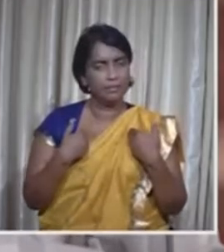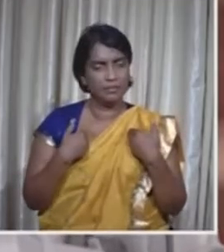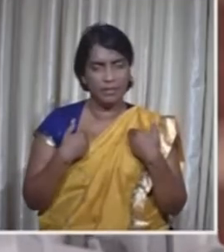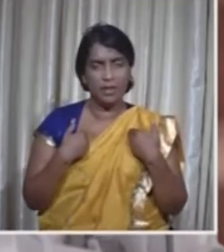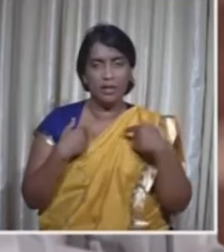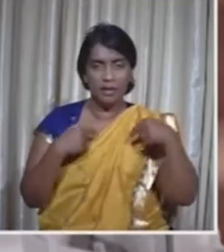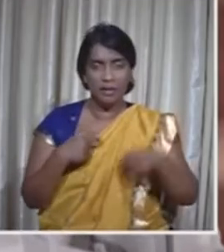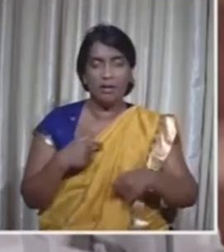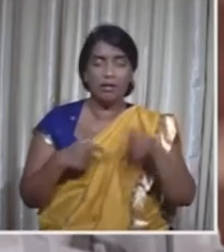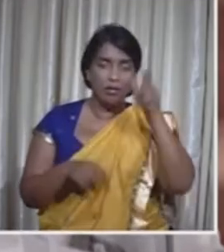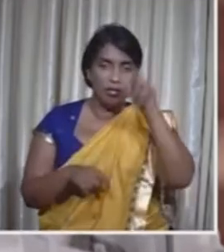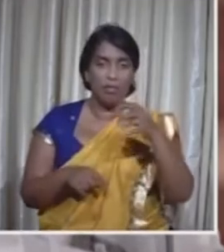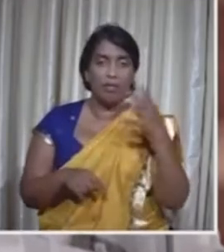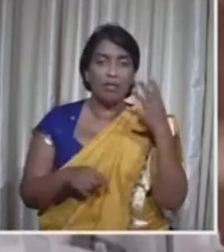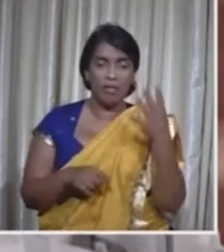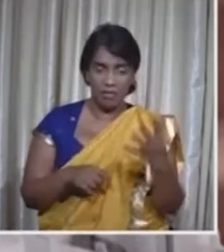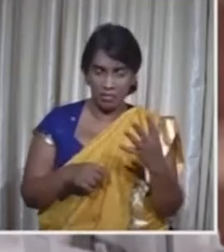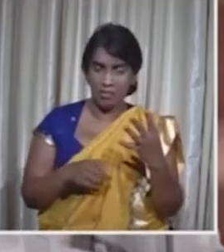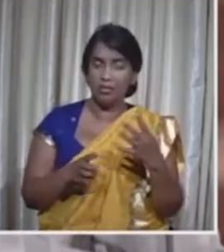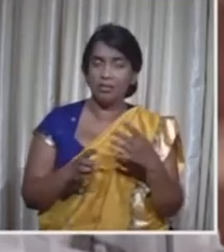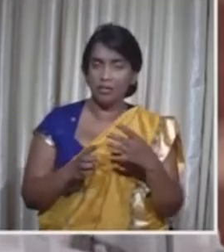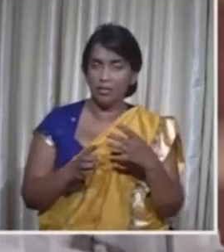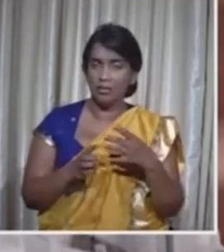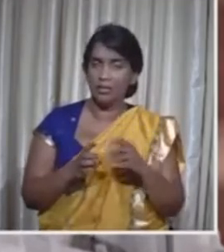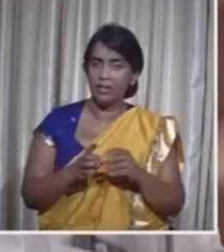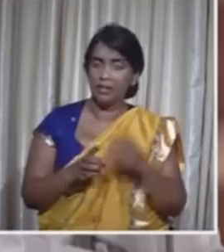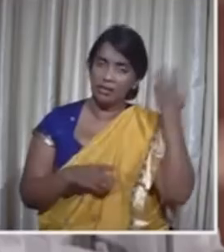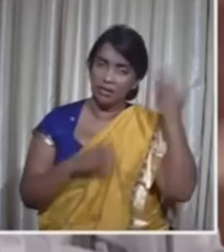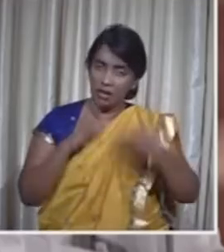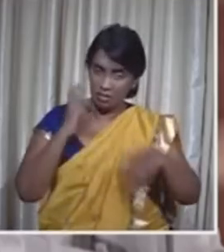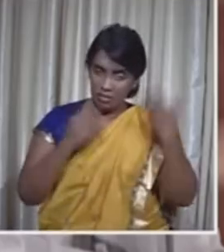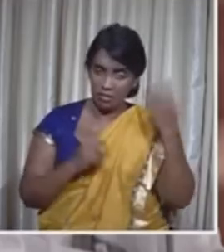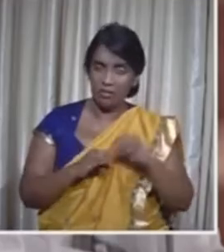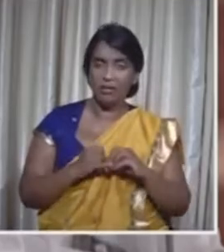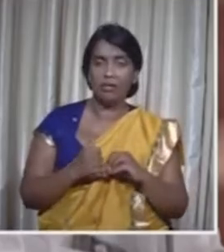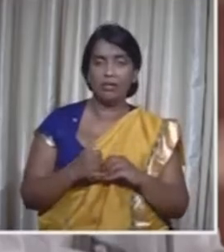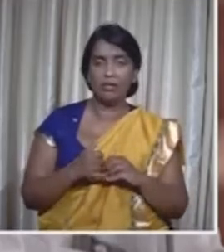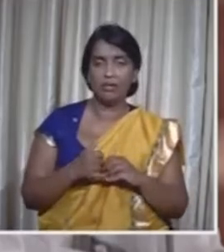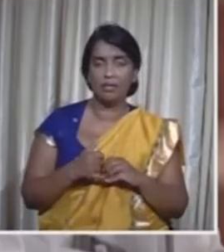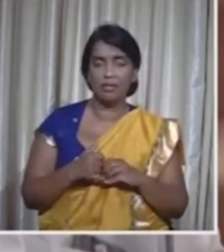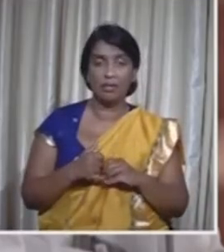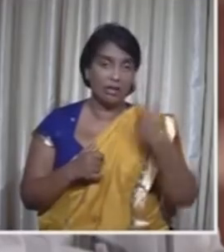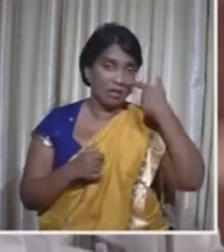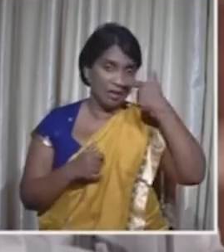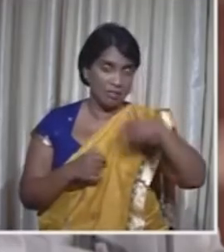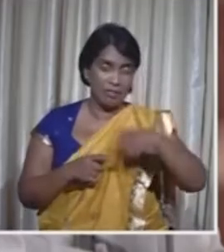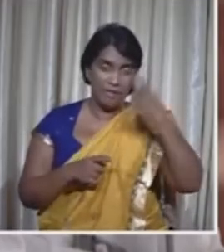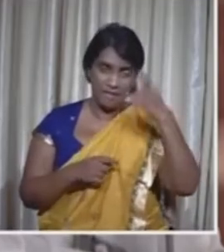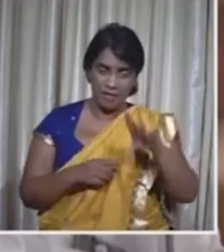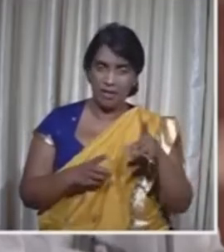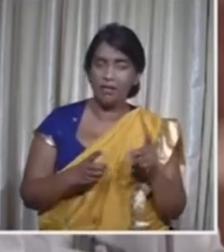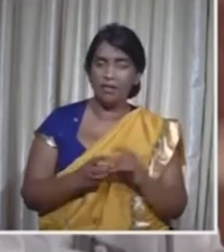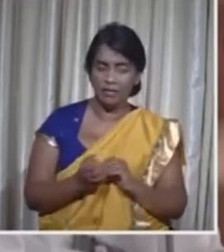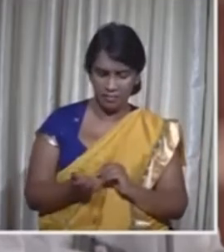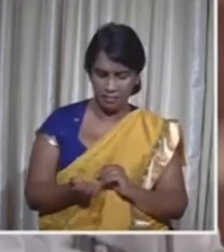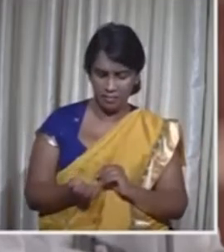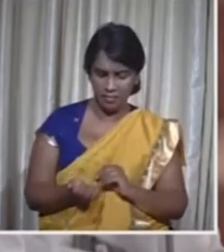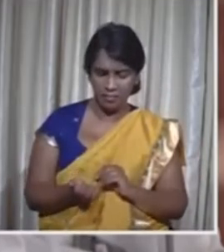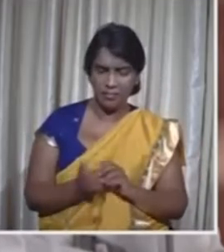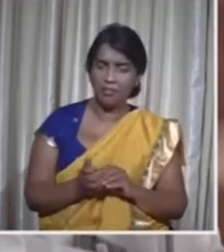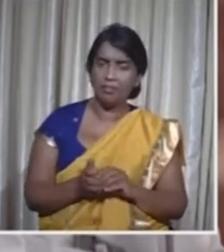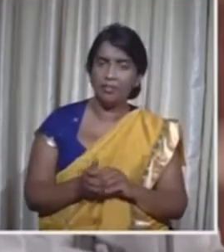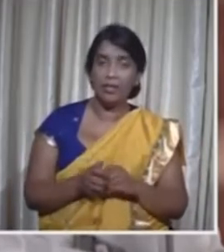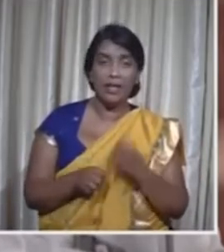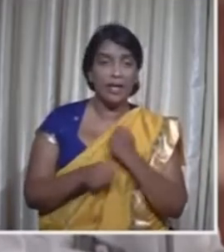தெரியும், பெட்ரோலுக்காக, எரிபொருளுக்காக, எரிவாயுவுக்காக வரிசையில் நின்ற இலங்கையைச் சேர்ந்த 4 பேர் உயிரிழந்திருக்கிறார்கள். இது இந்த